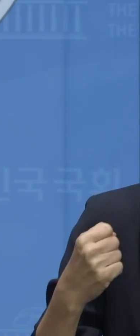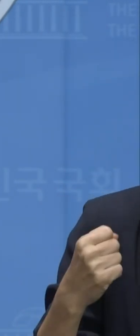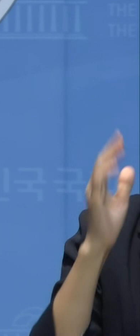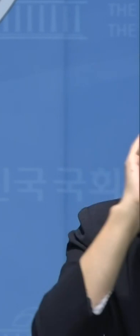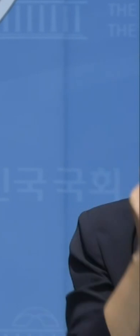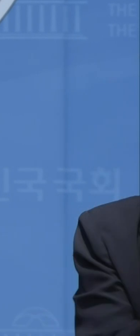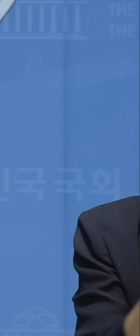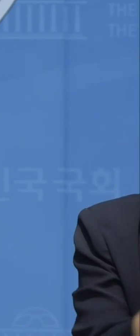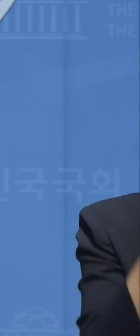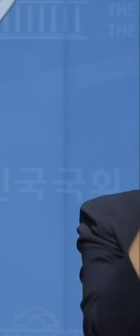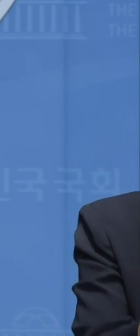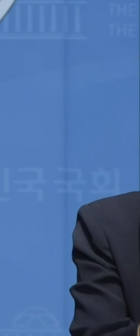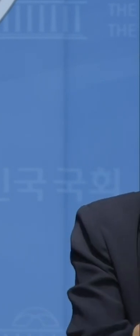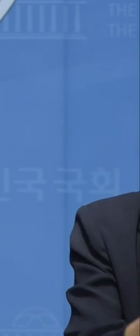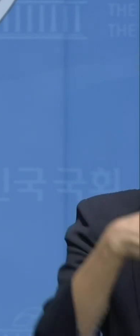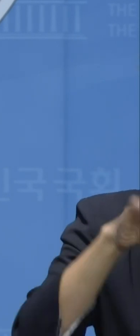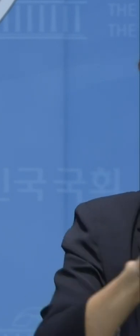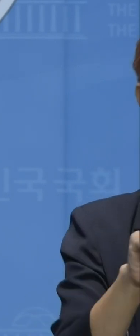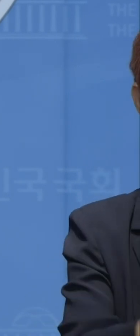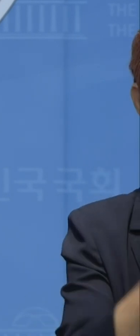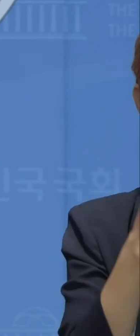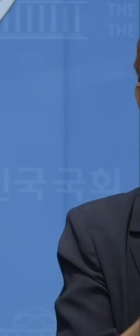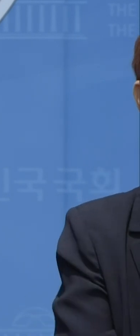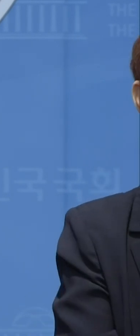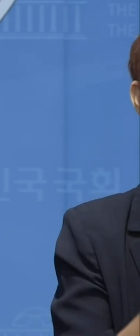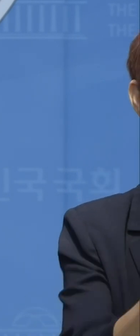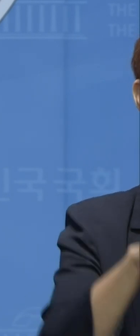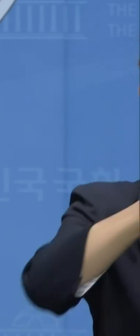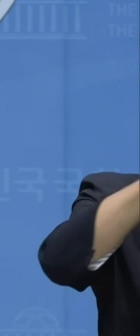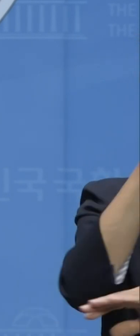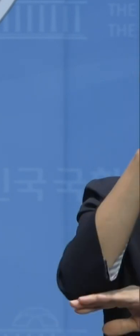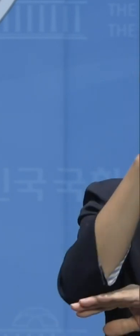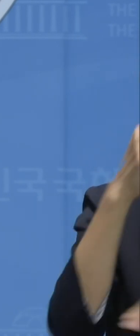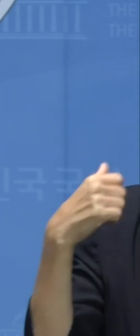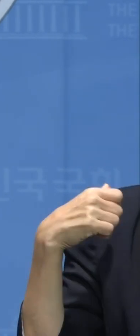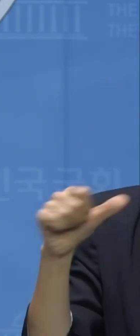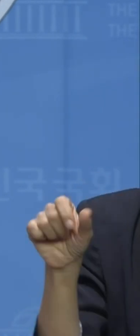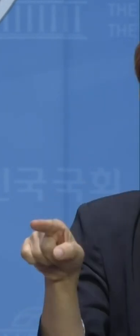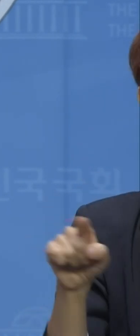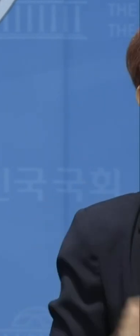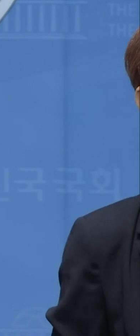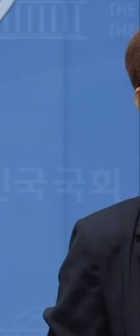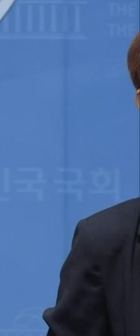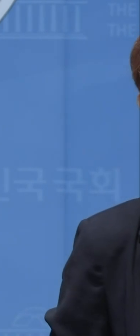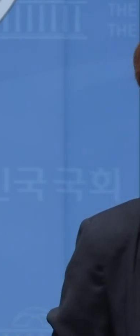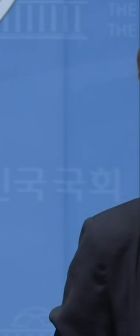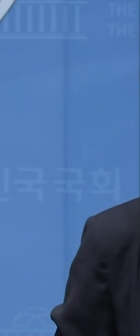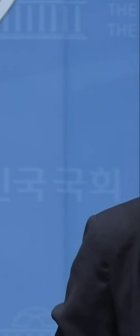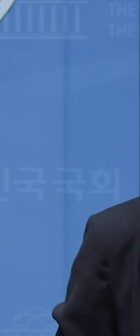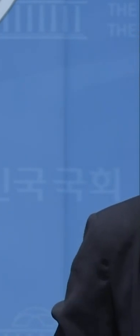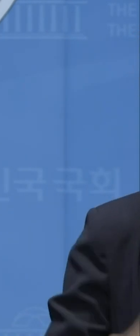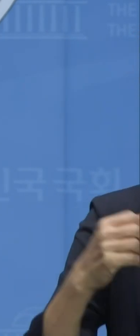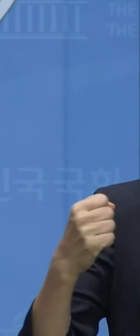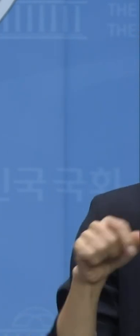특권과 순직 해병 특검법 지역사랑 상품권 법에 대한 필리버스터를 스스로 포기하는 지경에 이르렀습니다